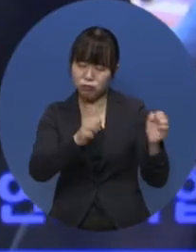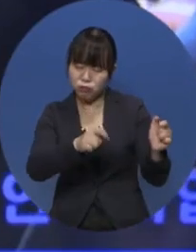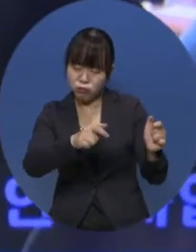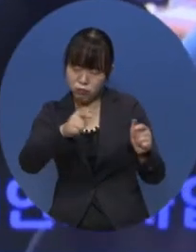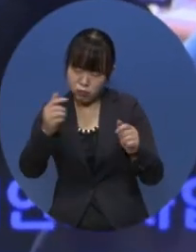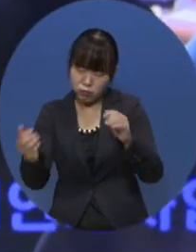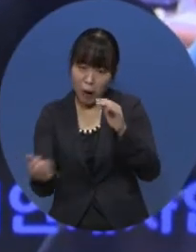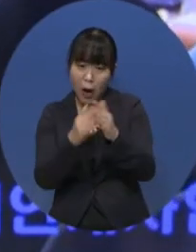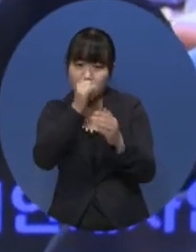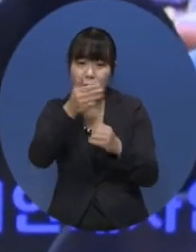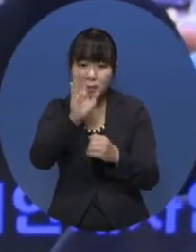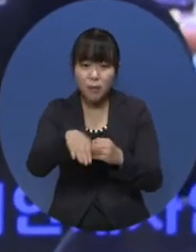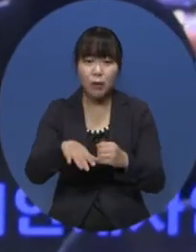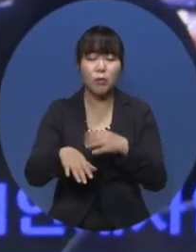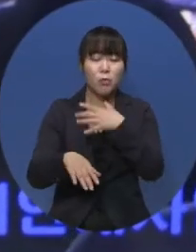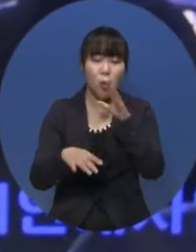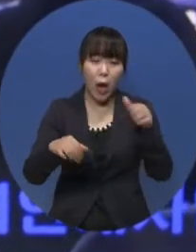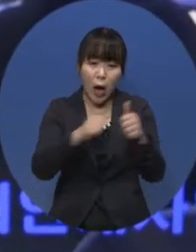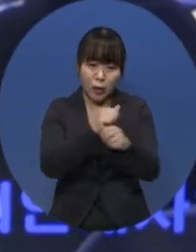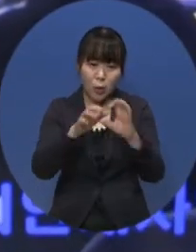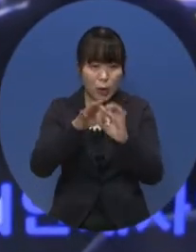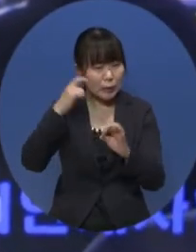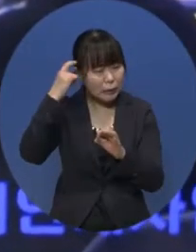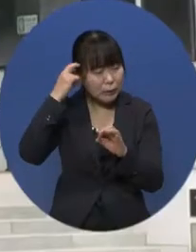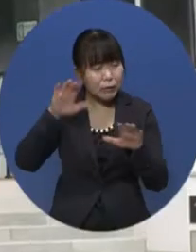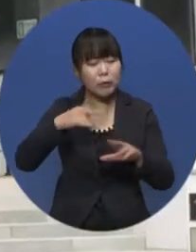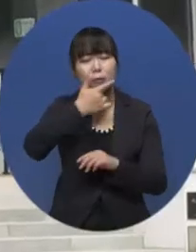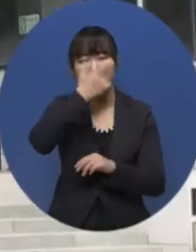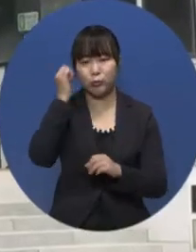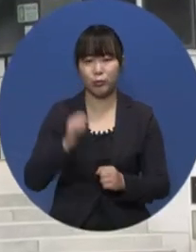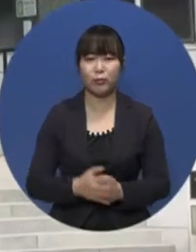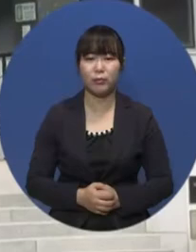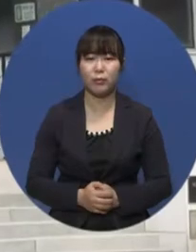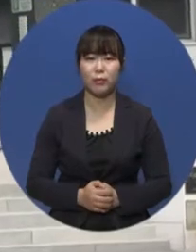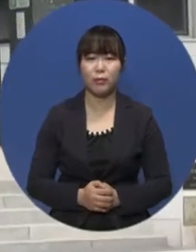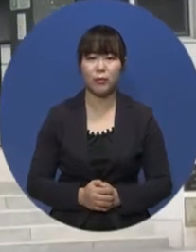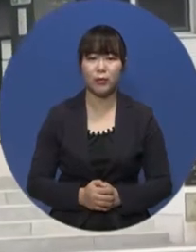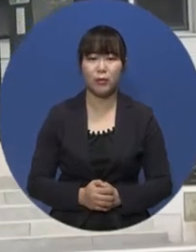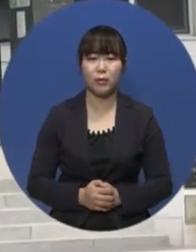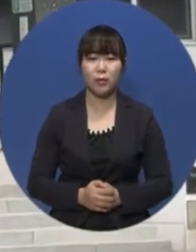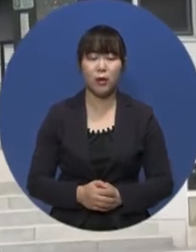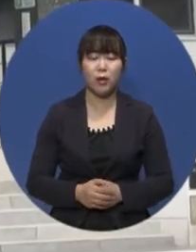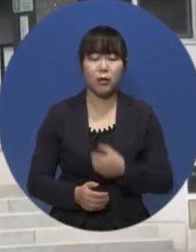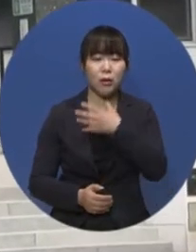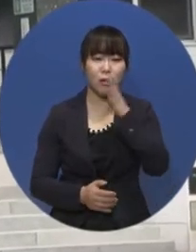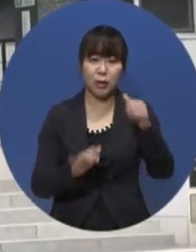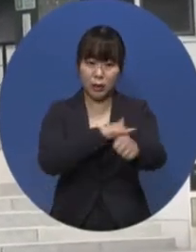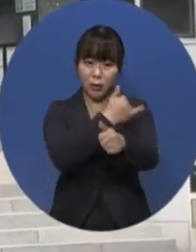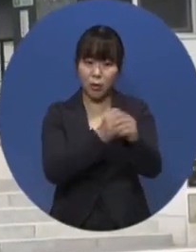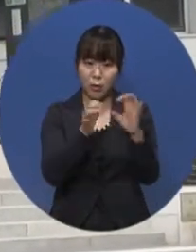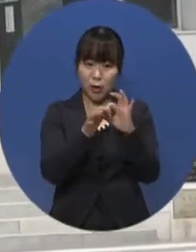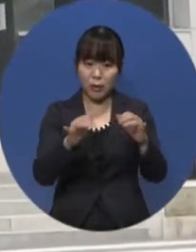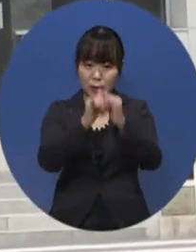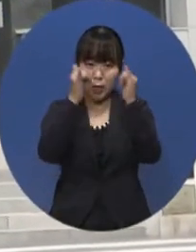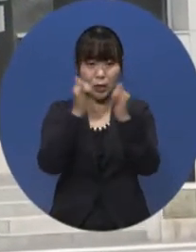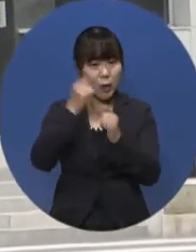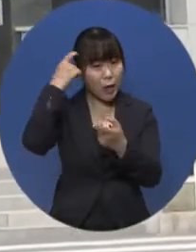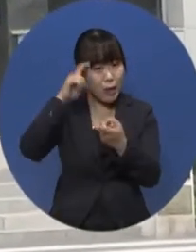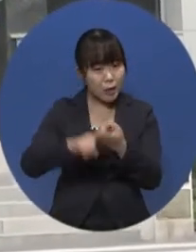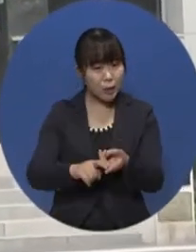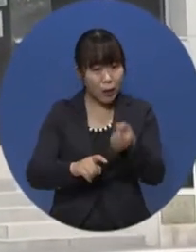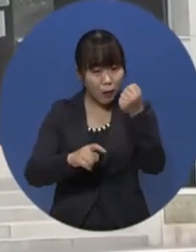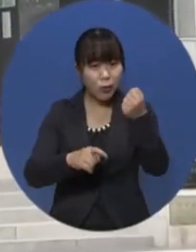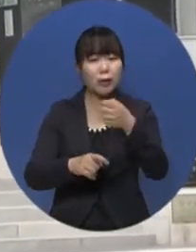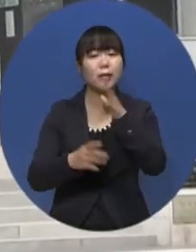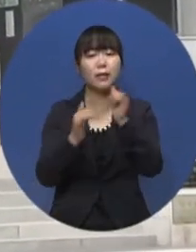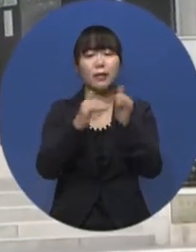있지만 노인 학대에 대한 인식은 부족한 상태입니다. 노인 인권에 대한 사회적 관심을 높여